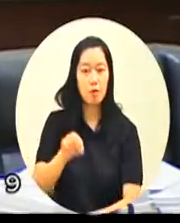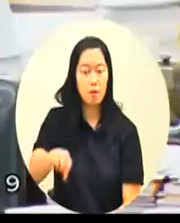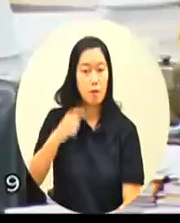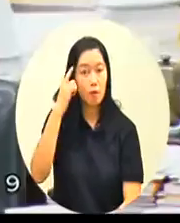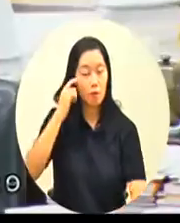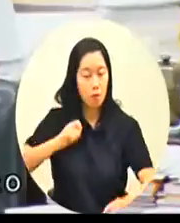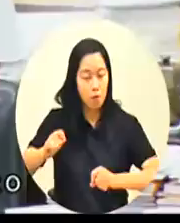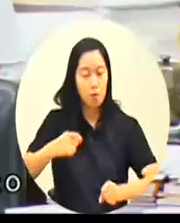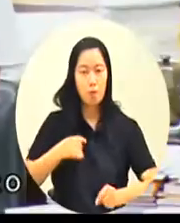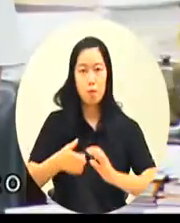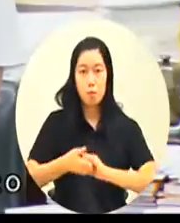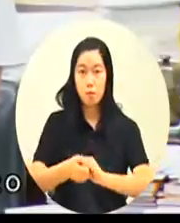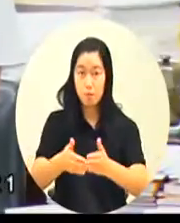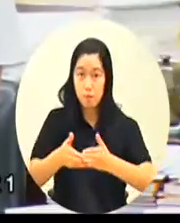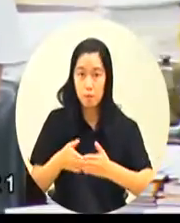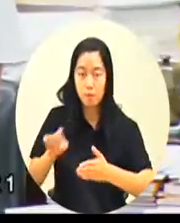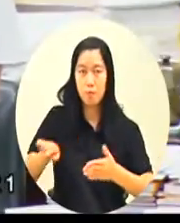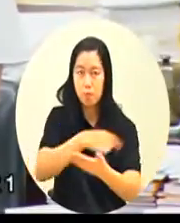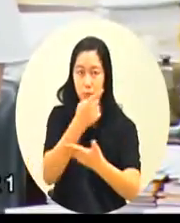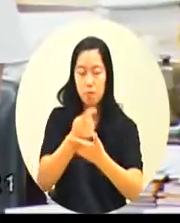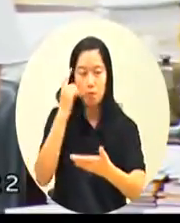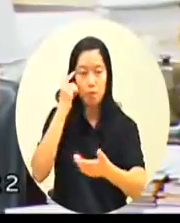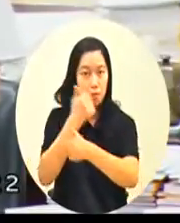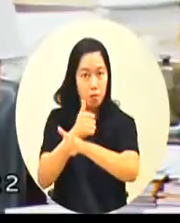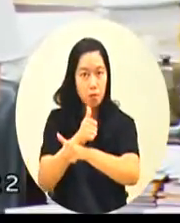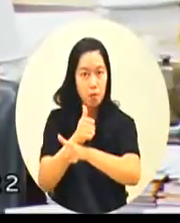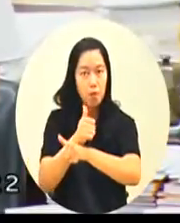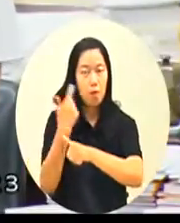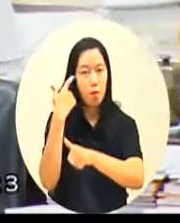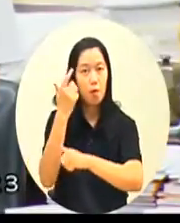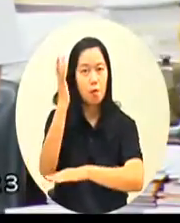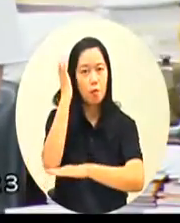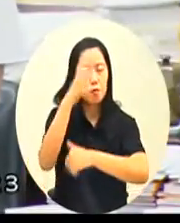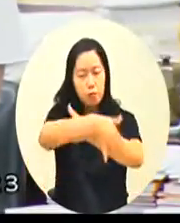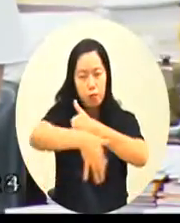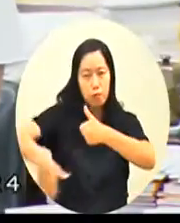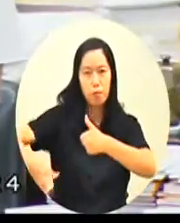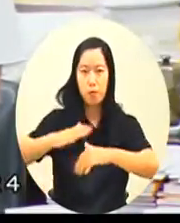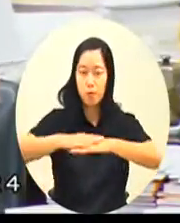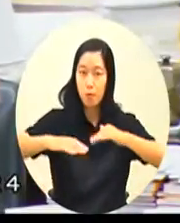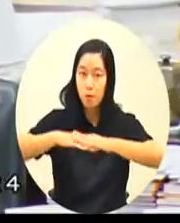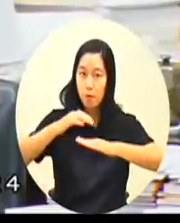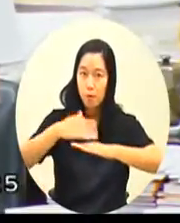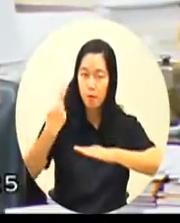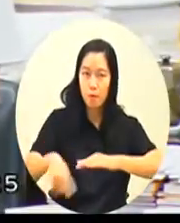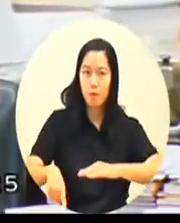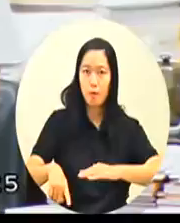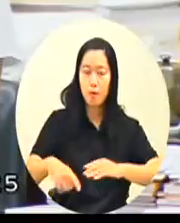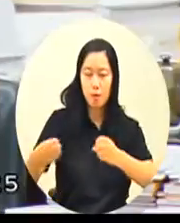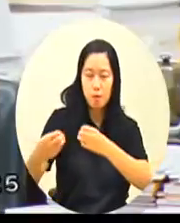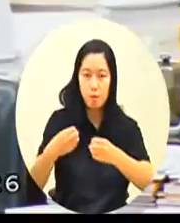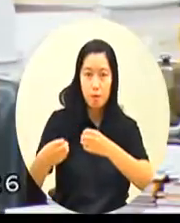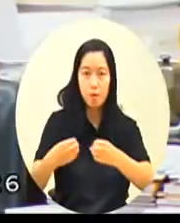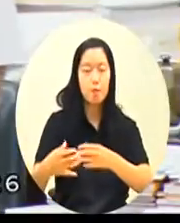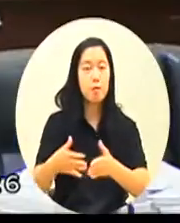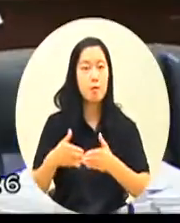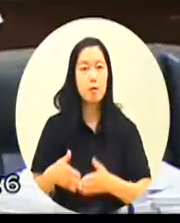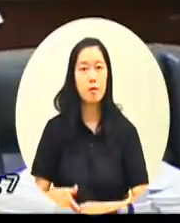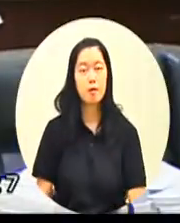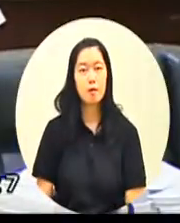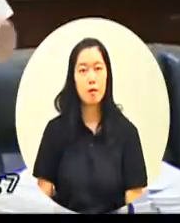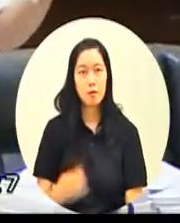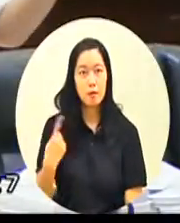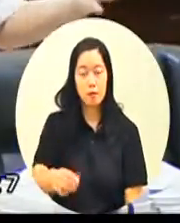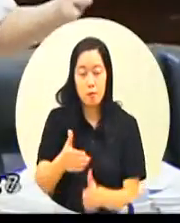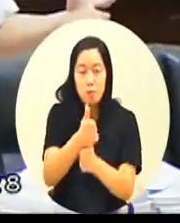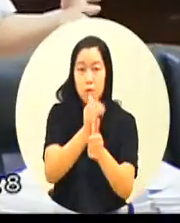我们必须要说这个整体的考量跨局处的时候，局长希望能够把它慎重做一个考虑。那我想在总咨询里面也要特